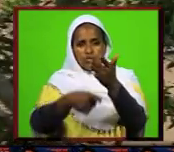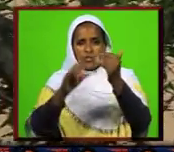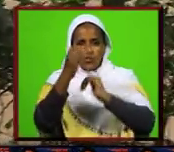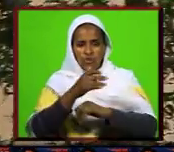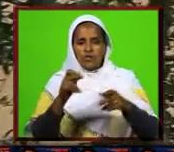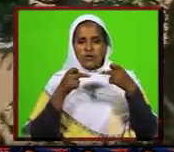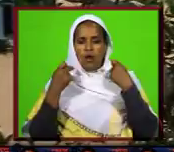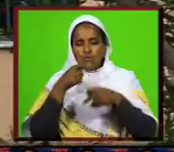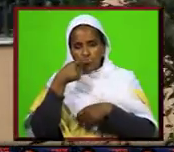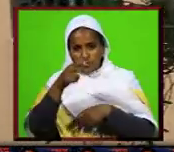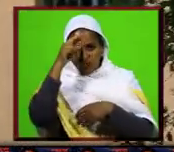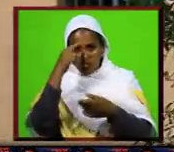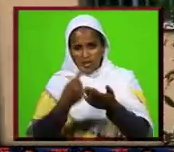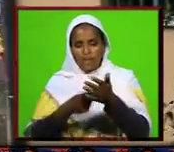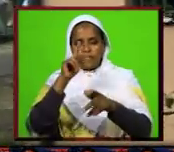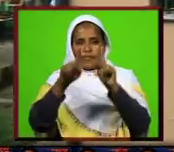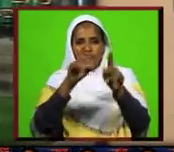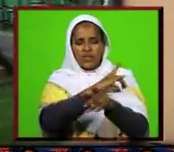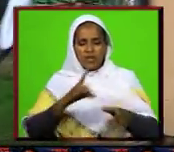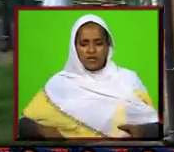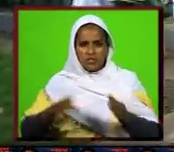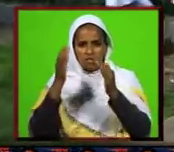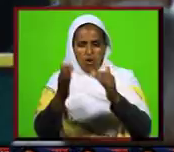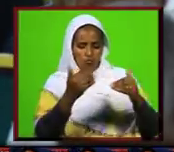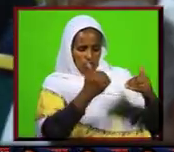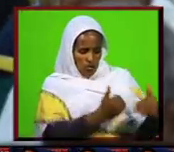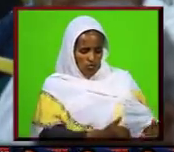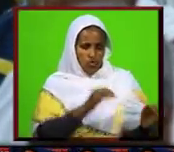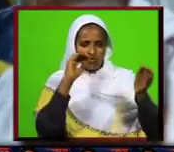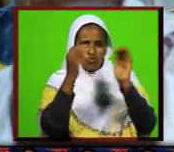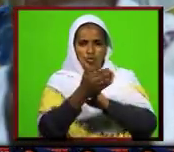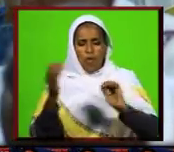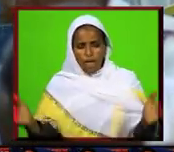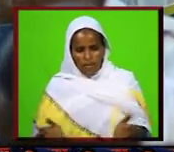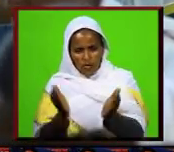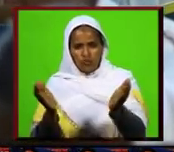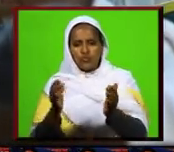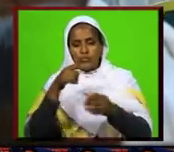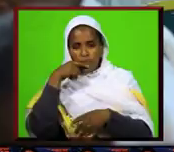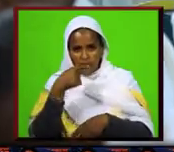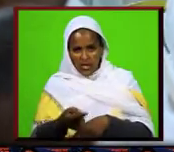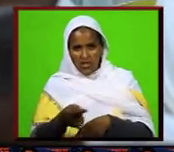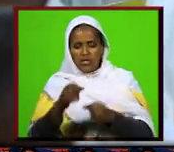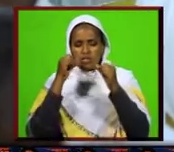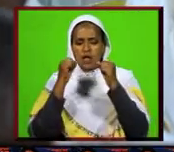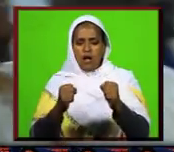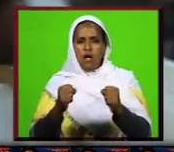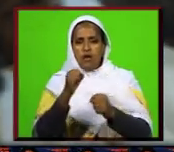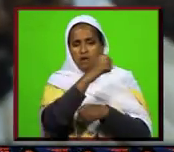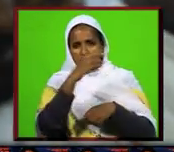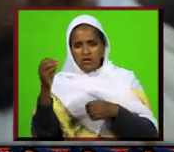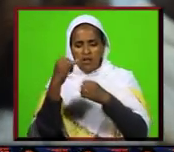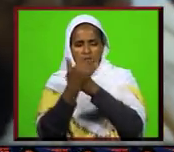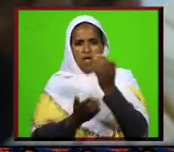የሆነው ዲያቆን እንደሚናገረው ህዝበ ክርስቲያኑ ከጎናችን ሆኖ በርቱ አለንላችሁ ቢለን